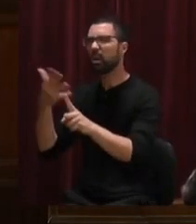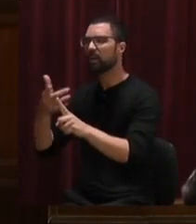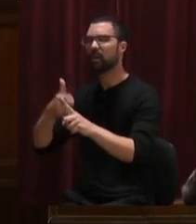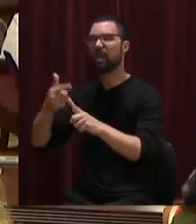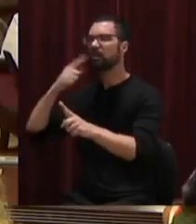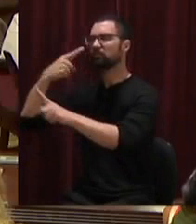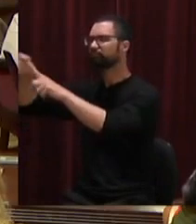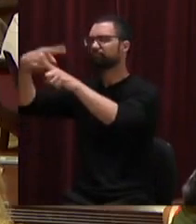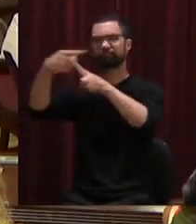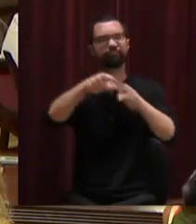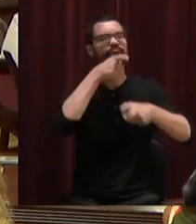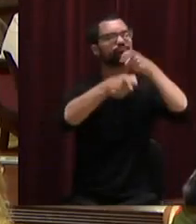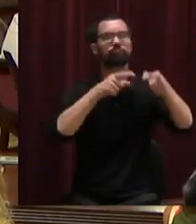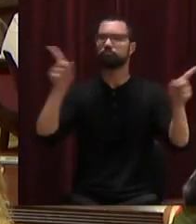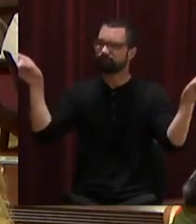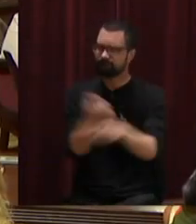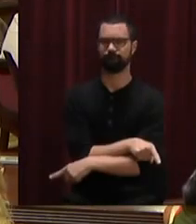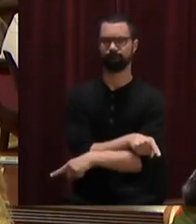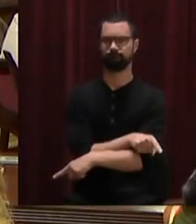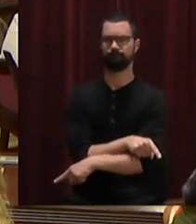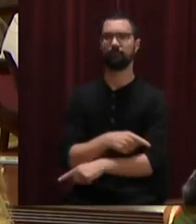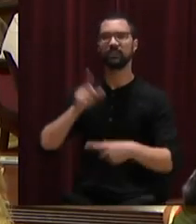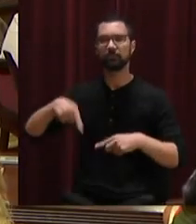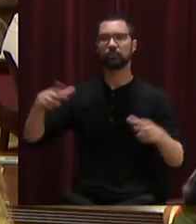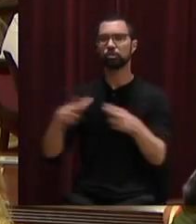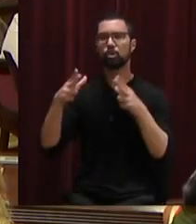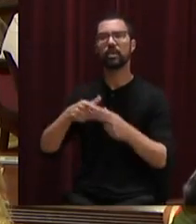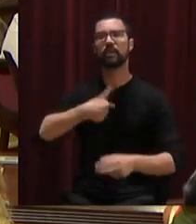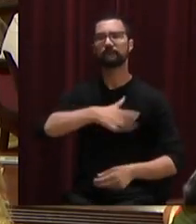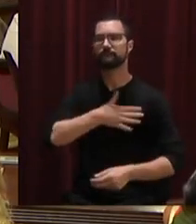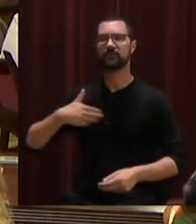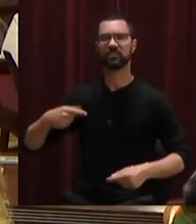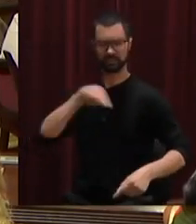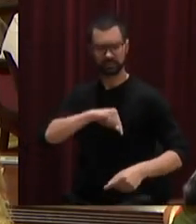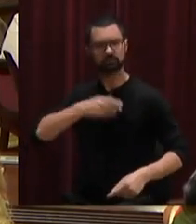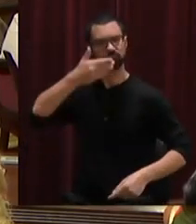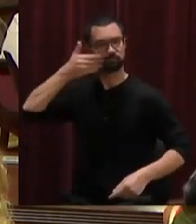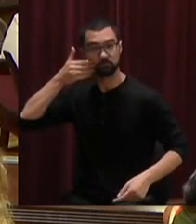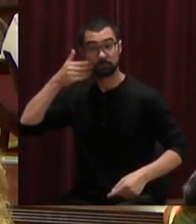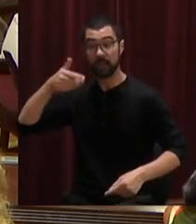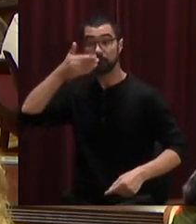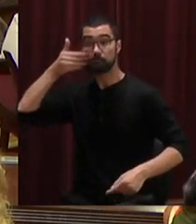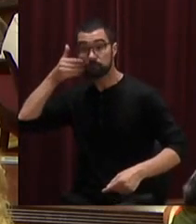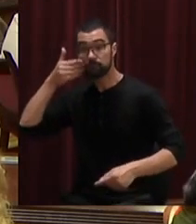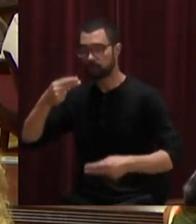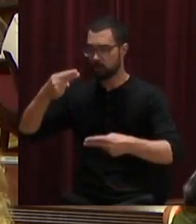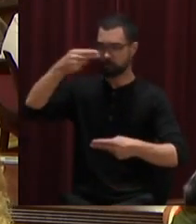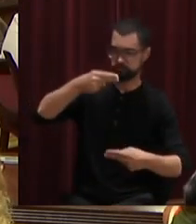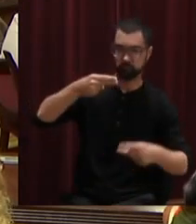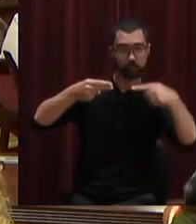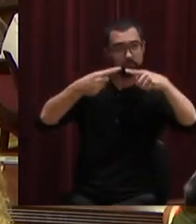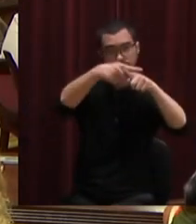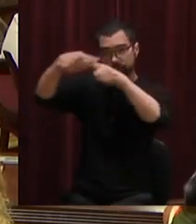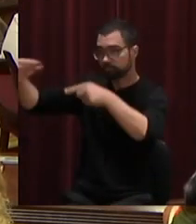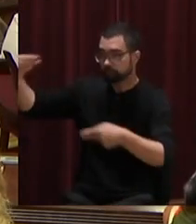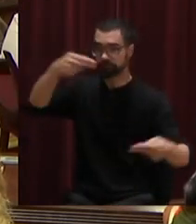teixir una societat que ens faci sentir sempre orgullosos, enorgullim-nos de construir-la junts. No podem deixar de